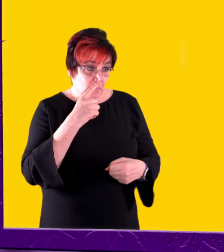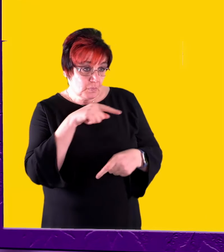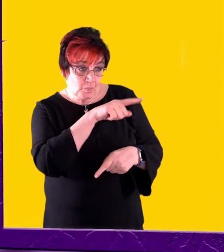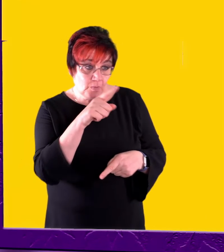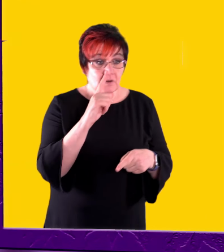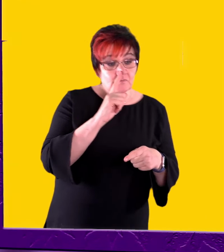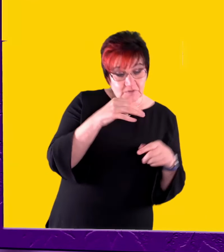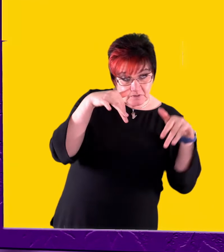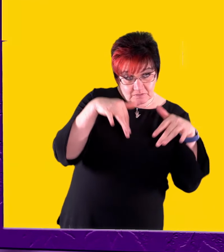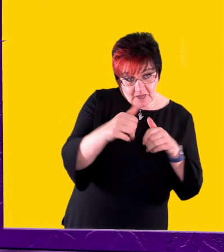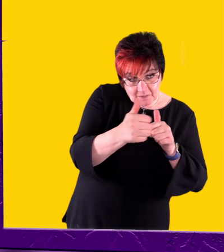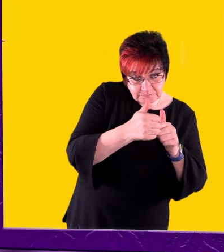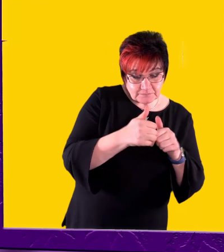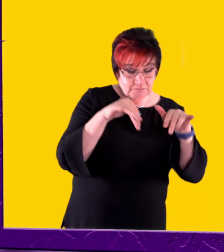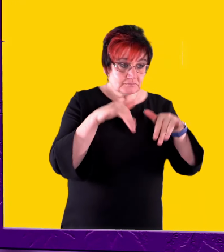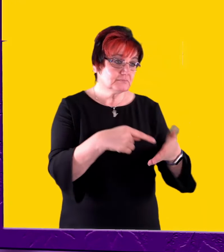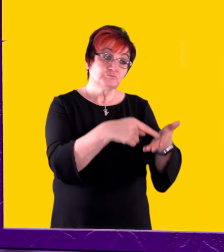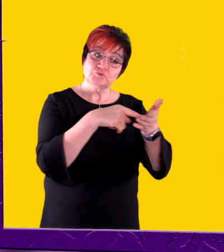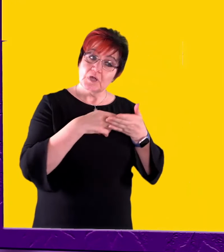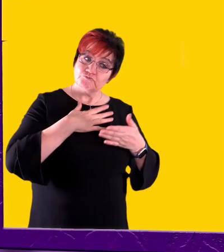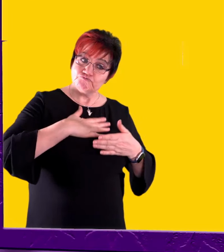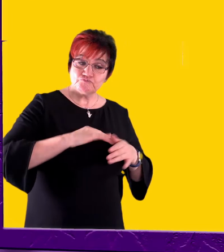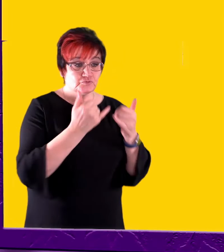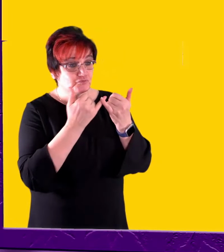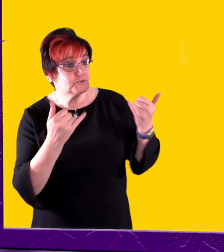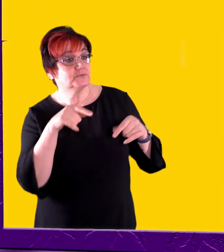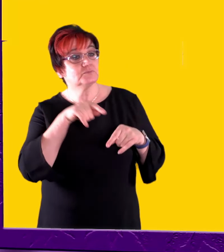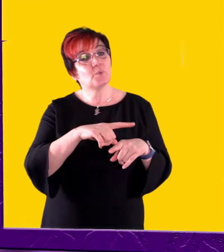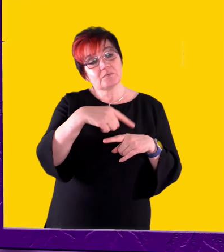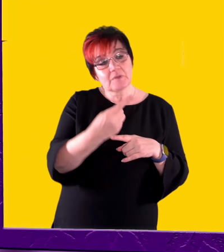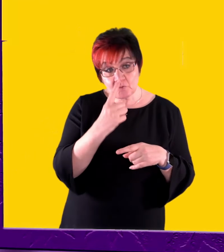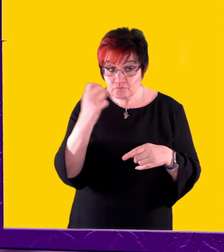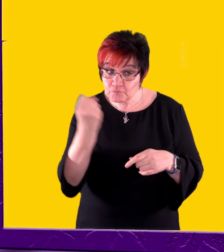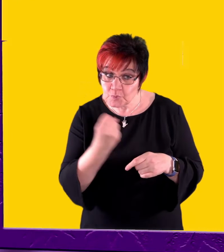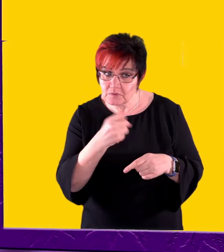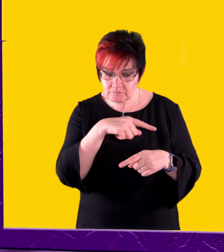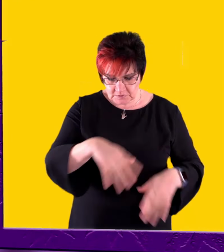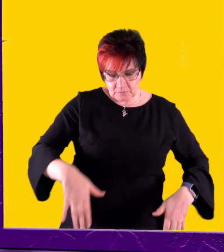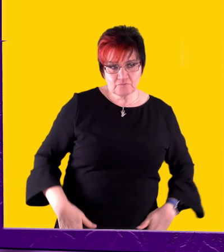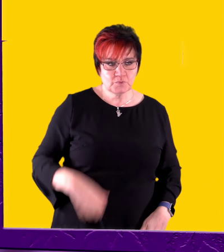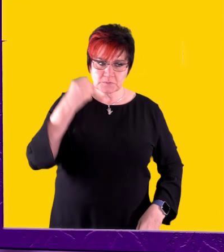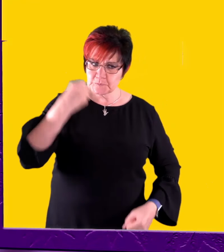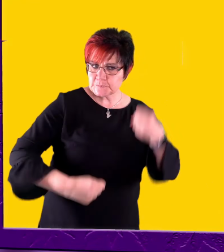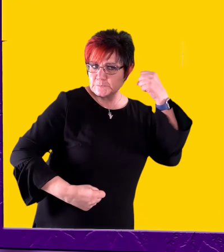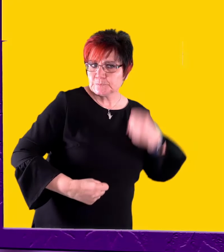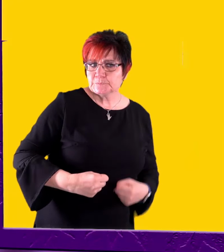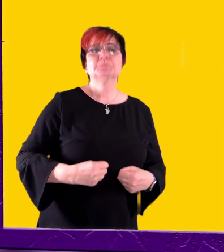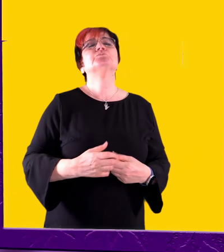Zeig mir, wenn du bei mir bist, wie dir so zumute ist. Wenn du wütend bist, dann stampfe mit dem Fuß.